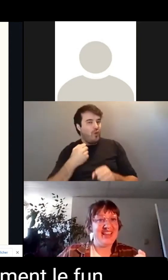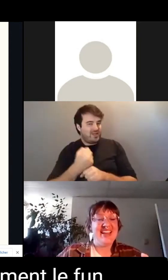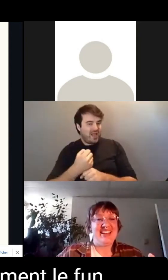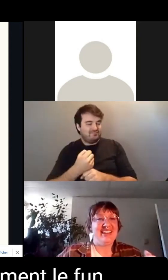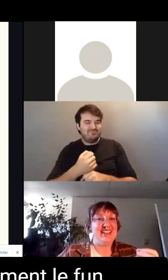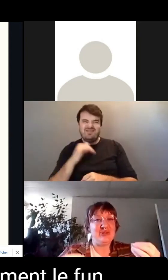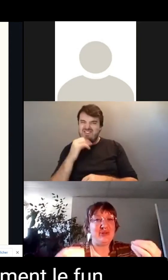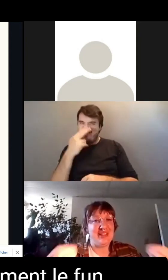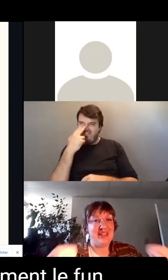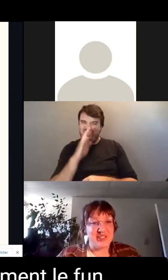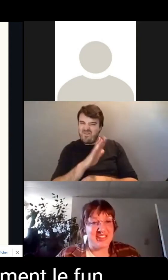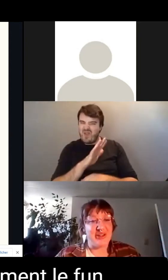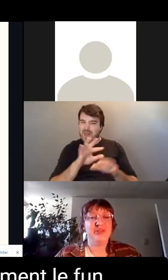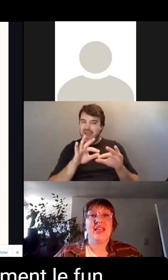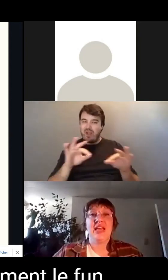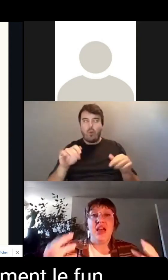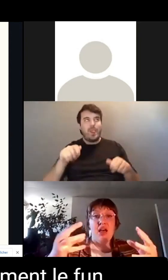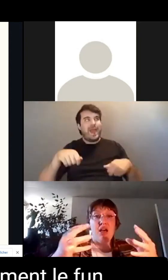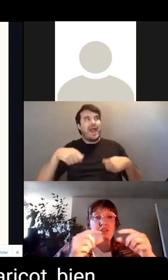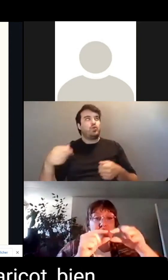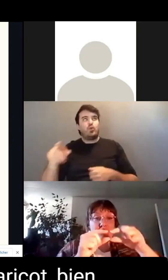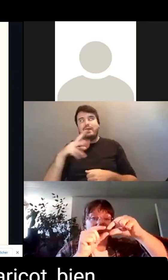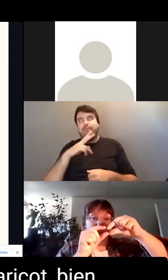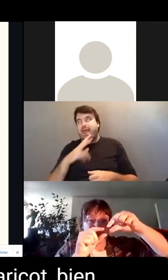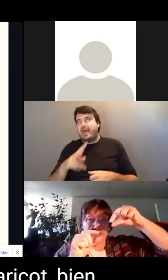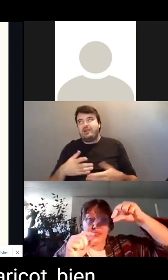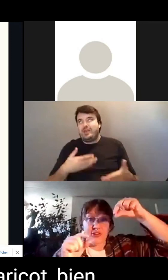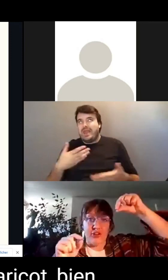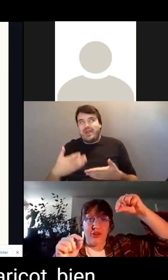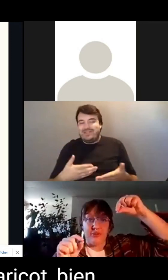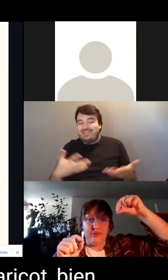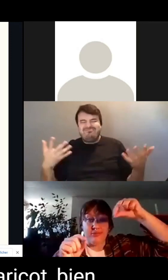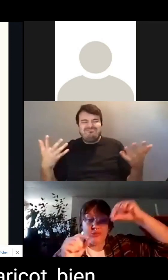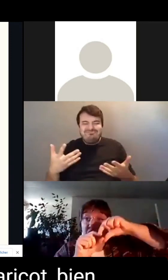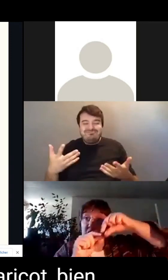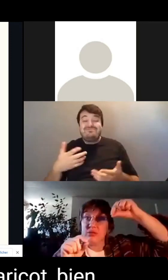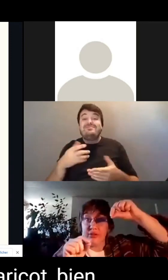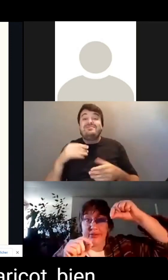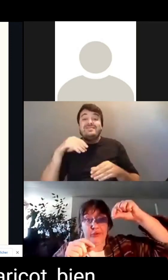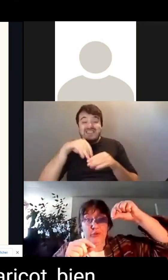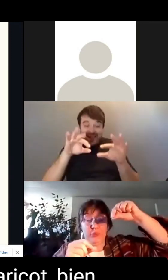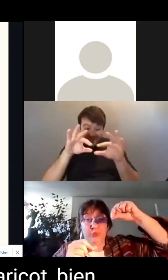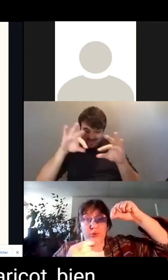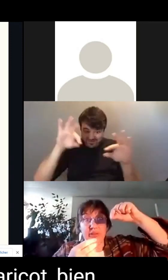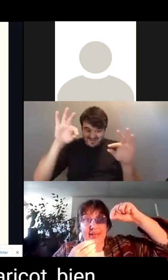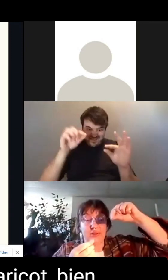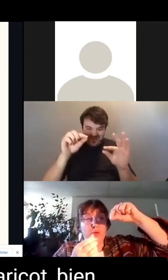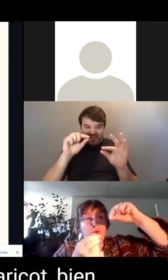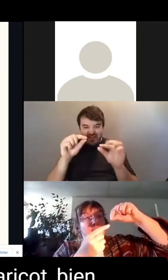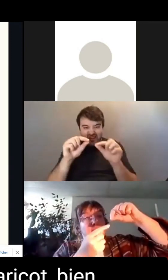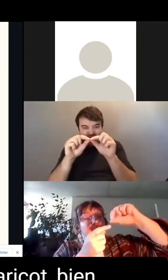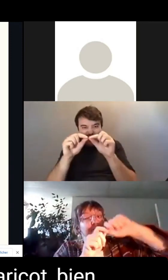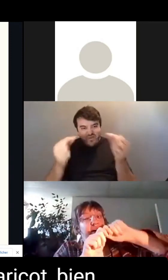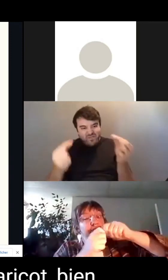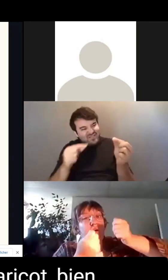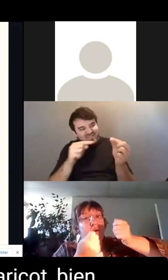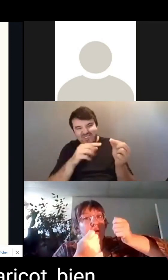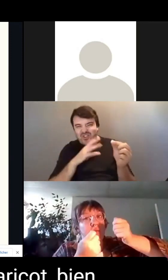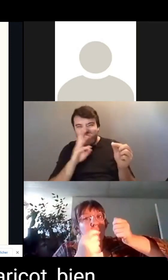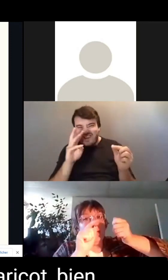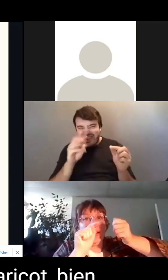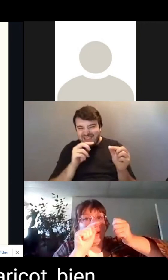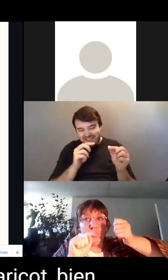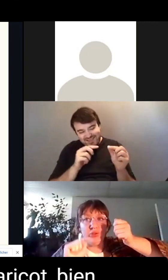fun, la nature est tellement généreuse, dans votre petite cosse de pois d'haricots, bien, il va y